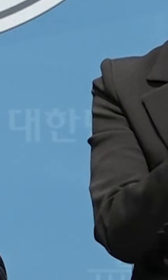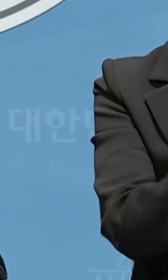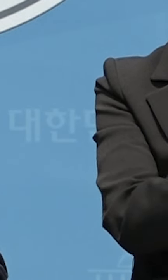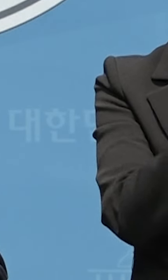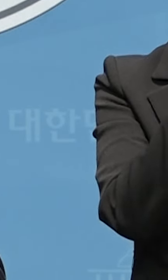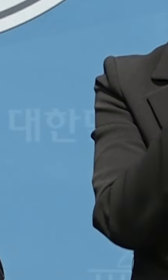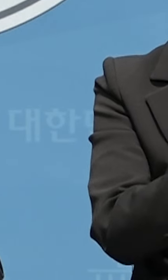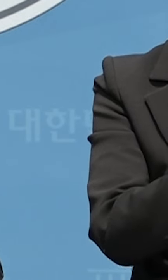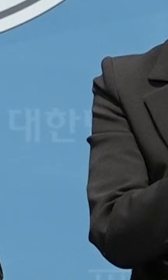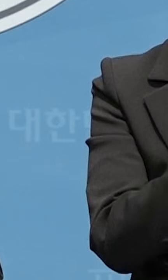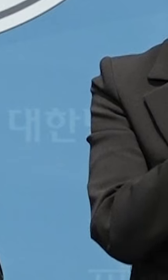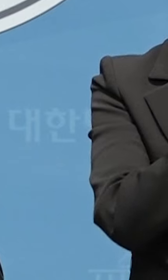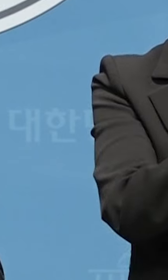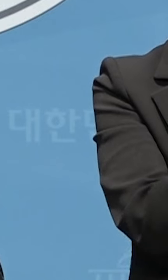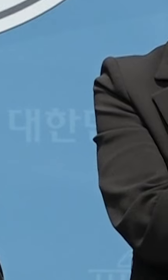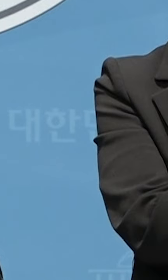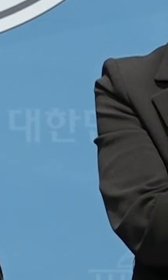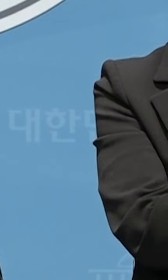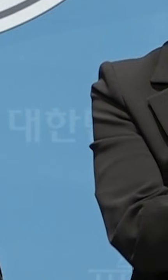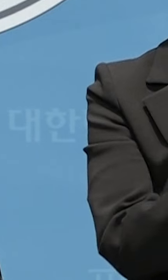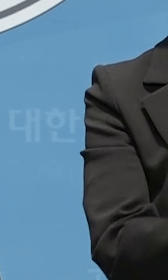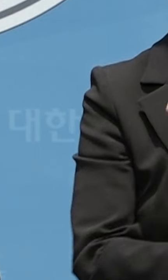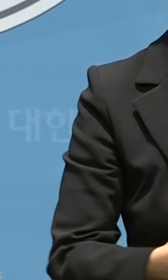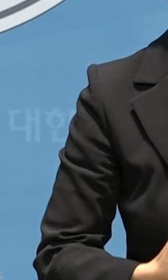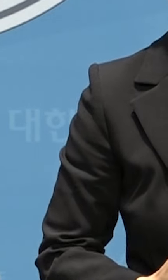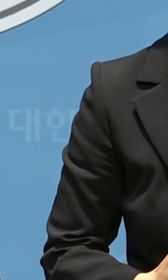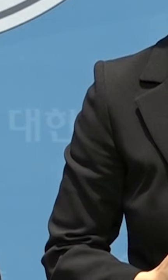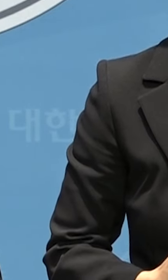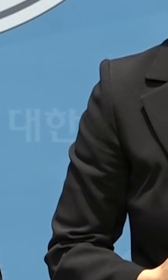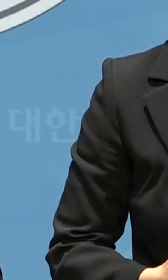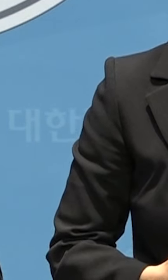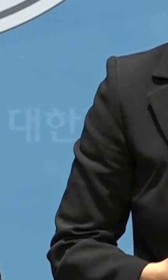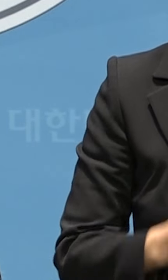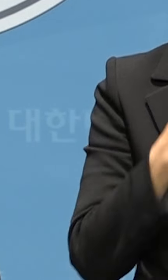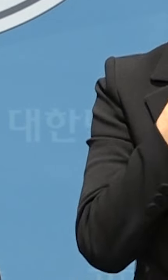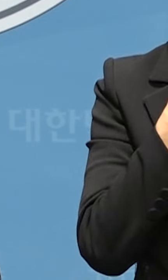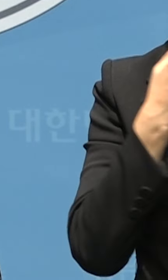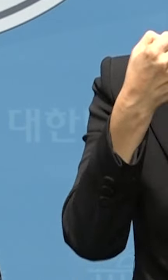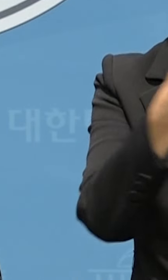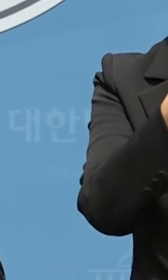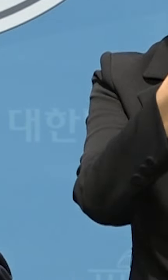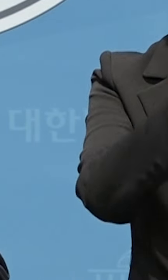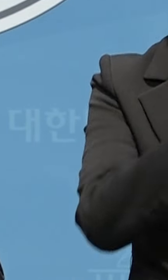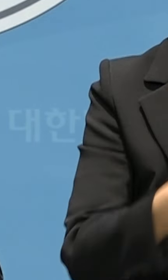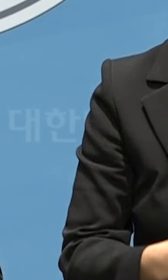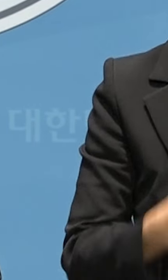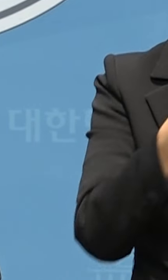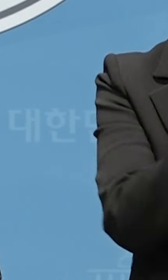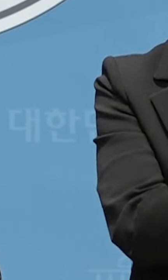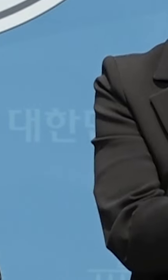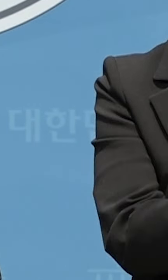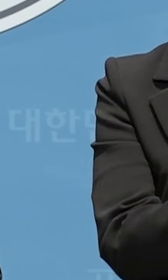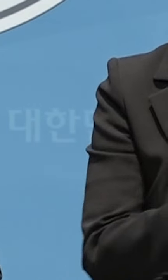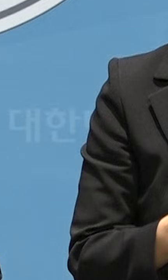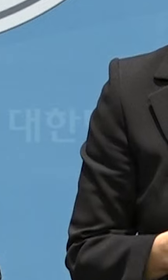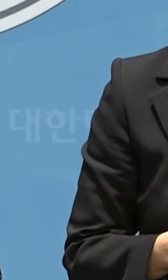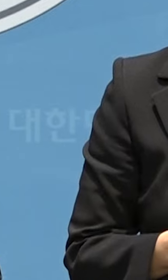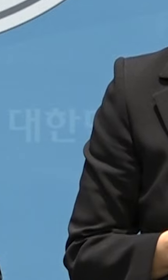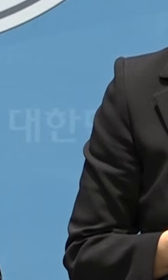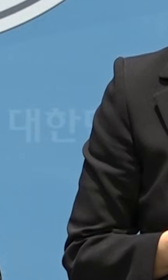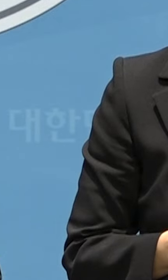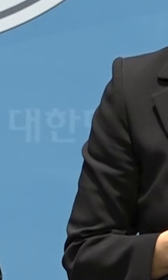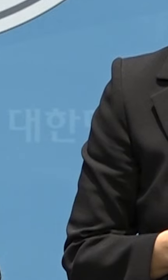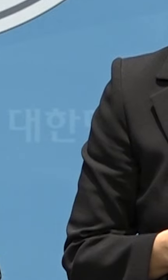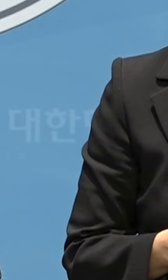입증하고 검찰 정권 종식을 위해서 끝까지 싸워나가겠습니다. 더불어민주당 신영대 의원입니다.